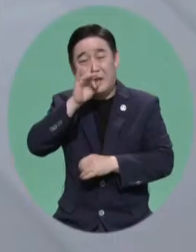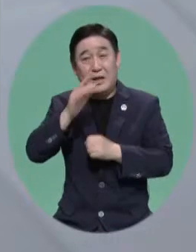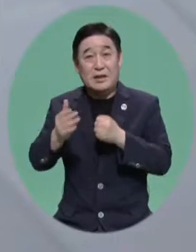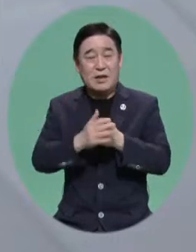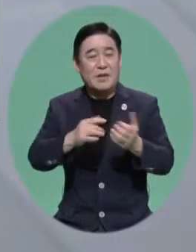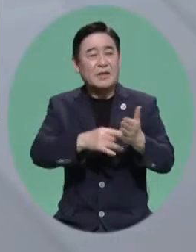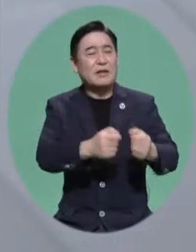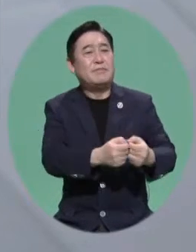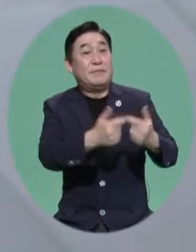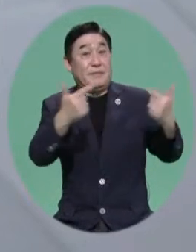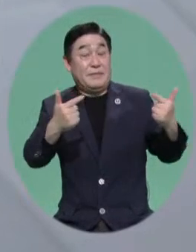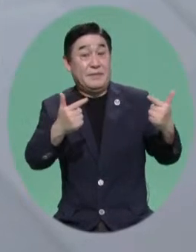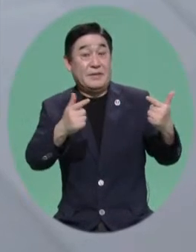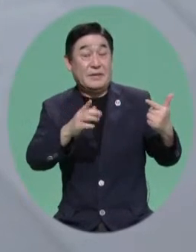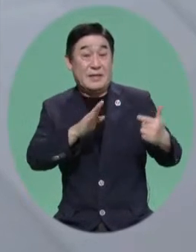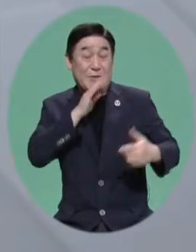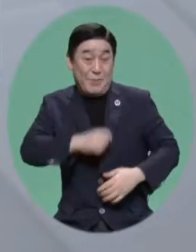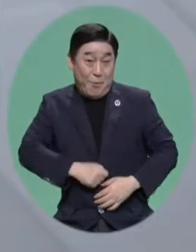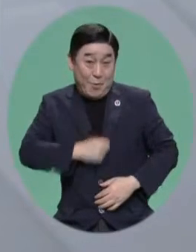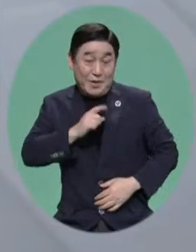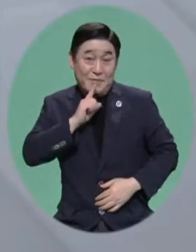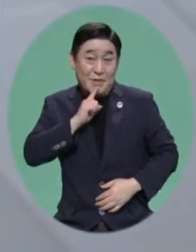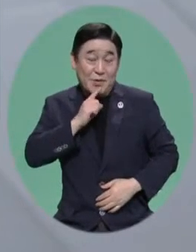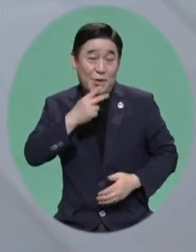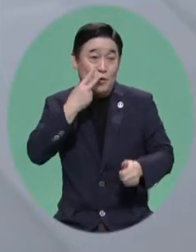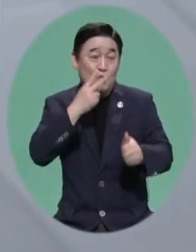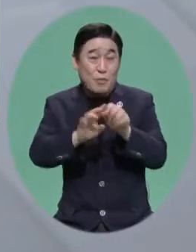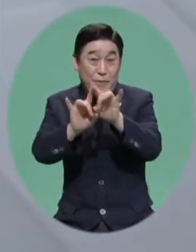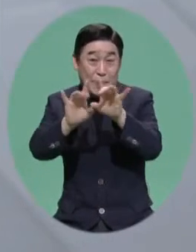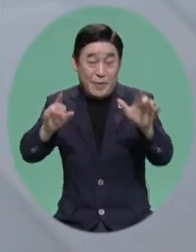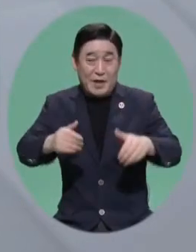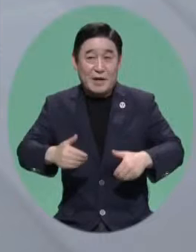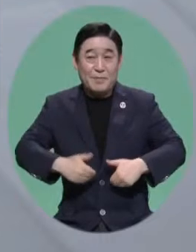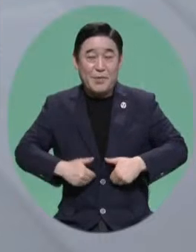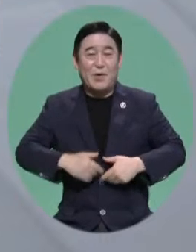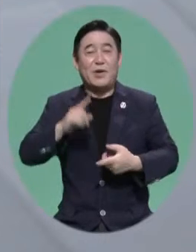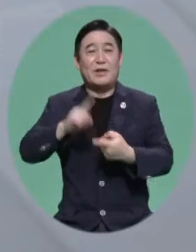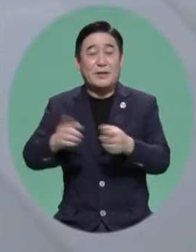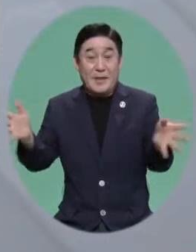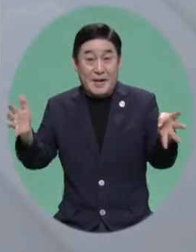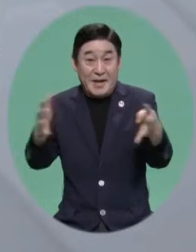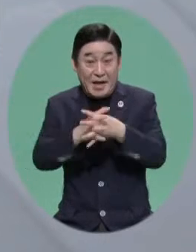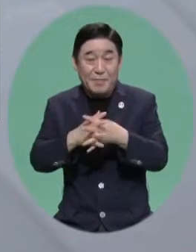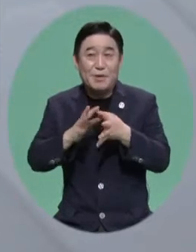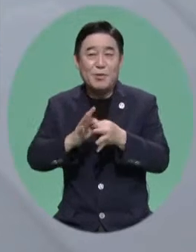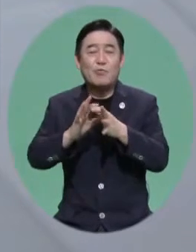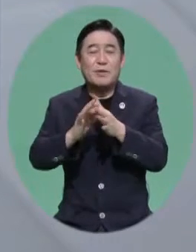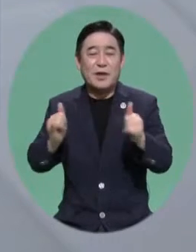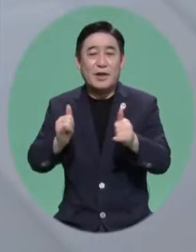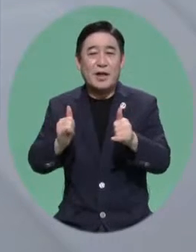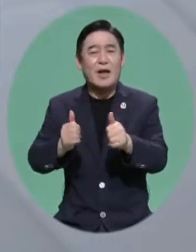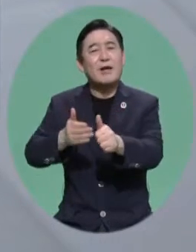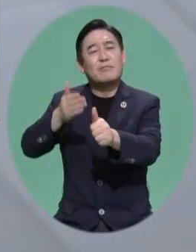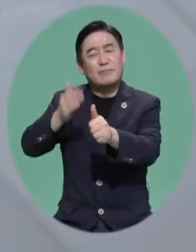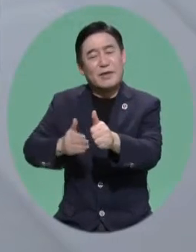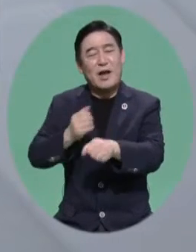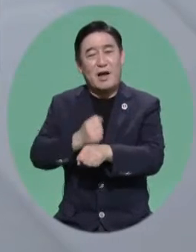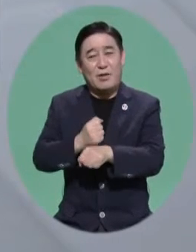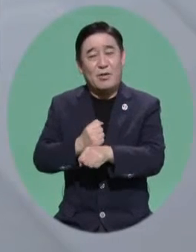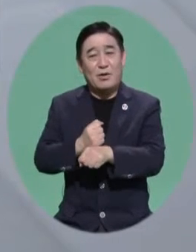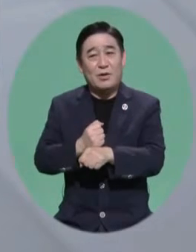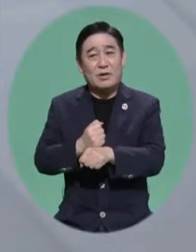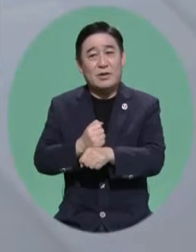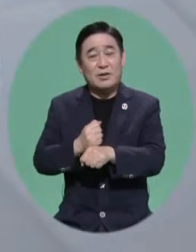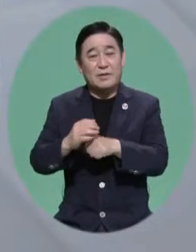증세 계획을 진솔하게 말씀 드리고 또 우리 후보 들끼리 꼭 필요한 것에 대해서 합의해서 국민들에게 호소 드리고 이렇게